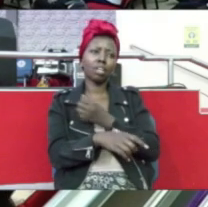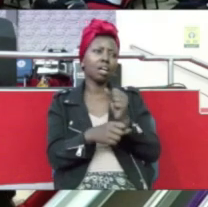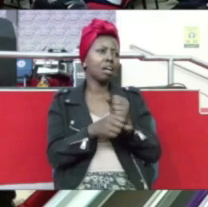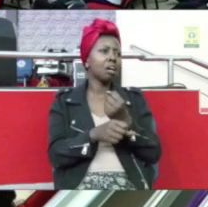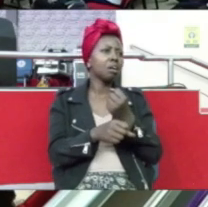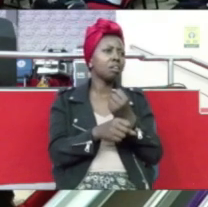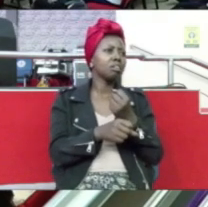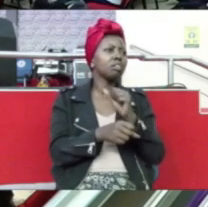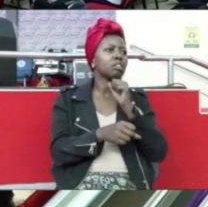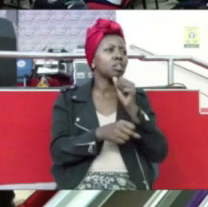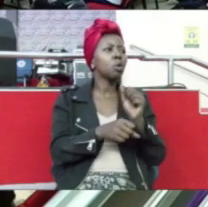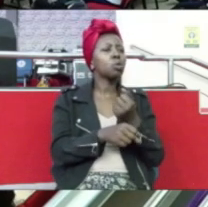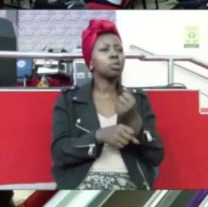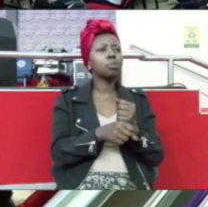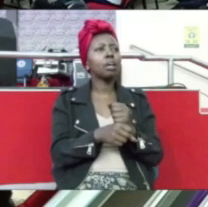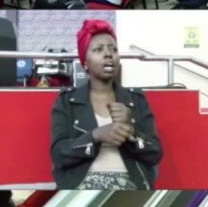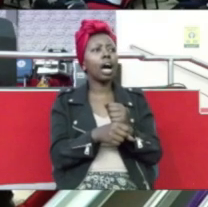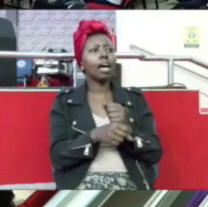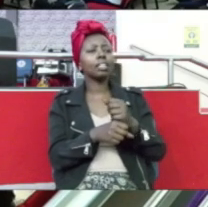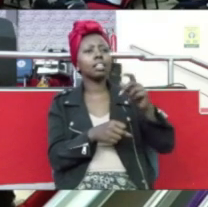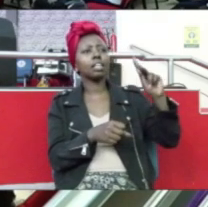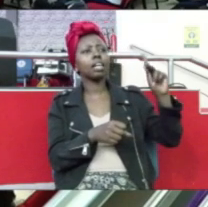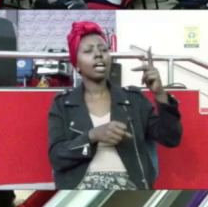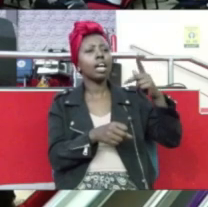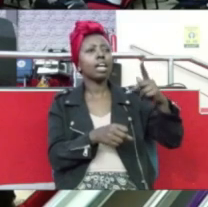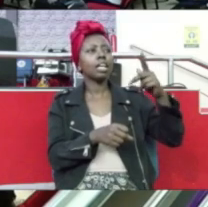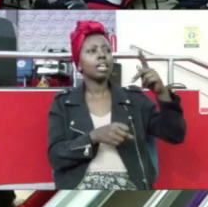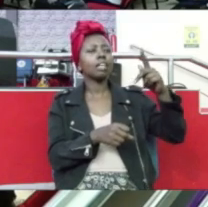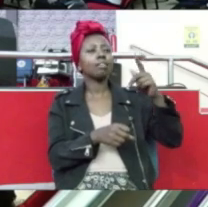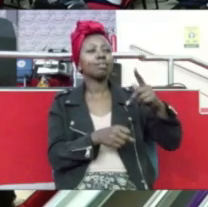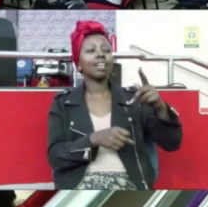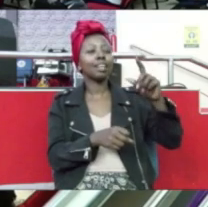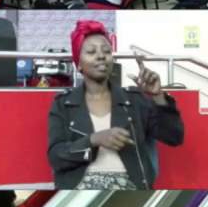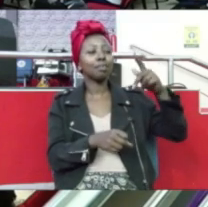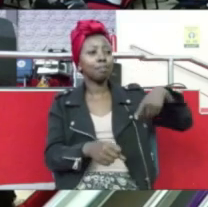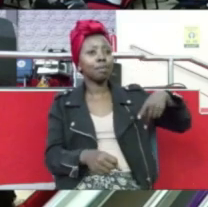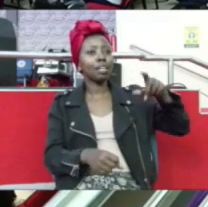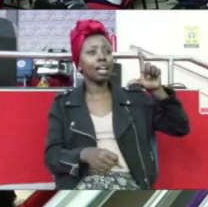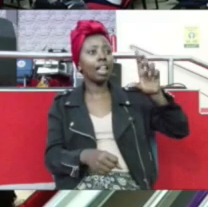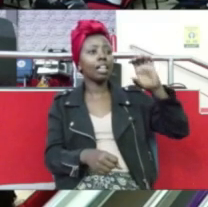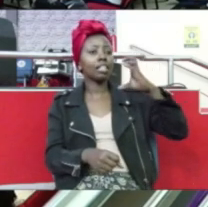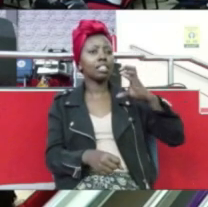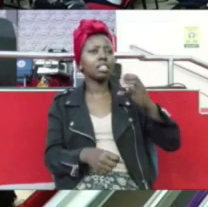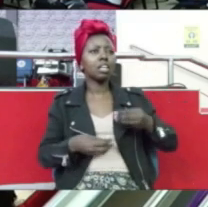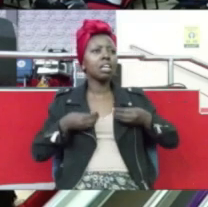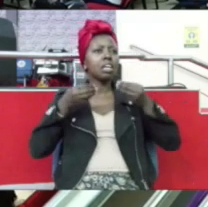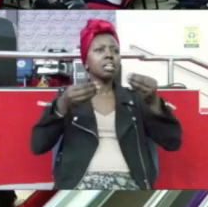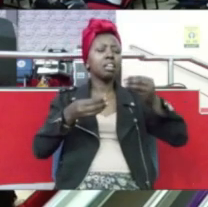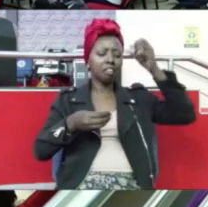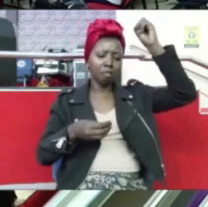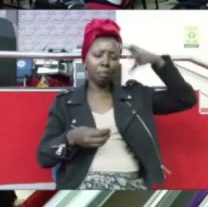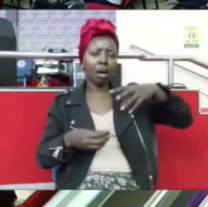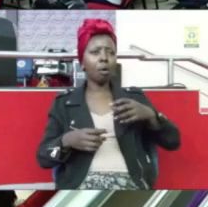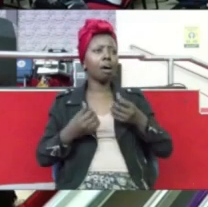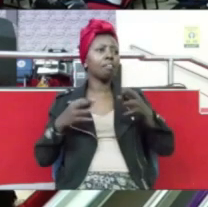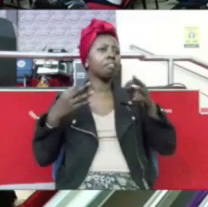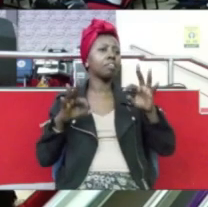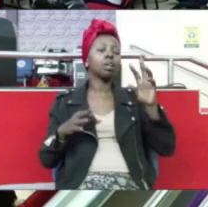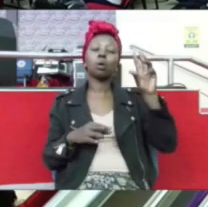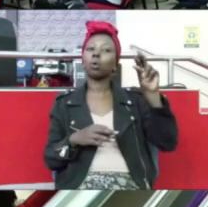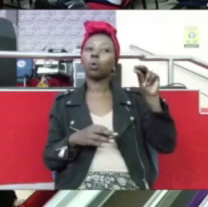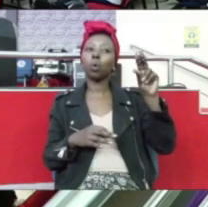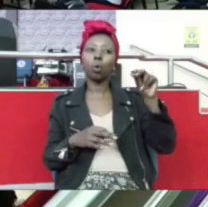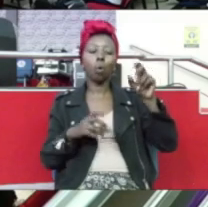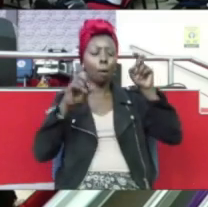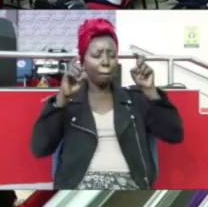KPLC give us electricity for free. Si kumaanisha kwamba shirika la kutoa umeme linatupatia nguvu za umeme bila